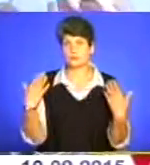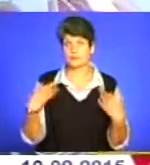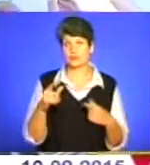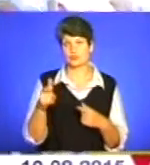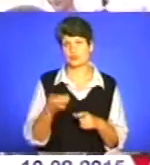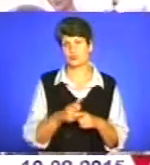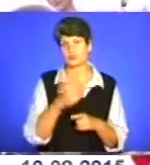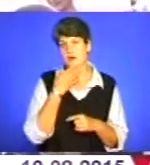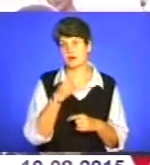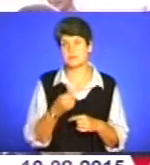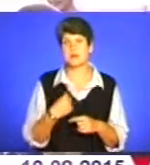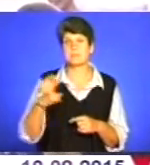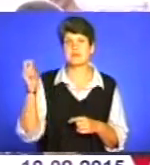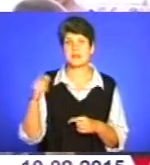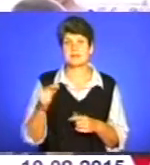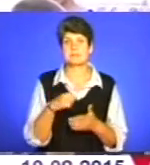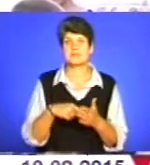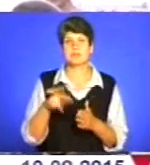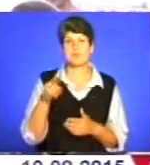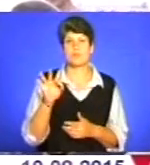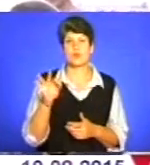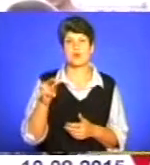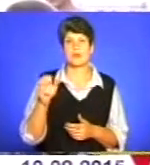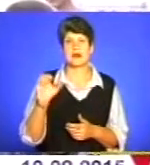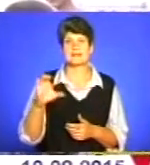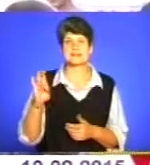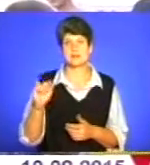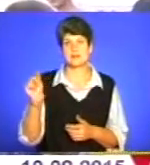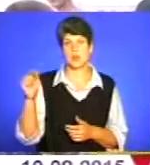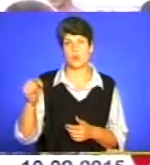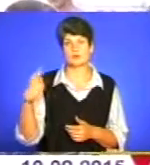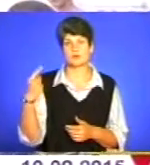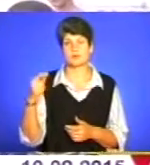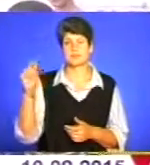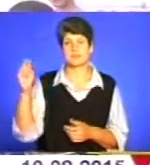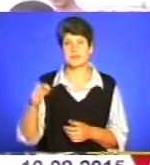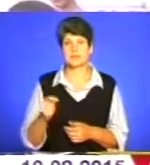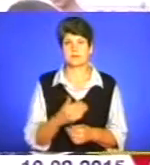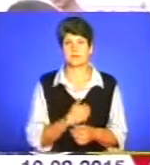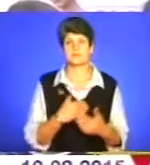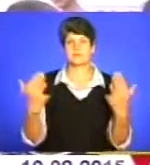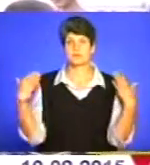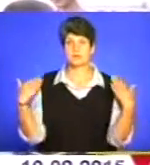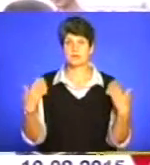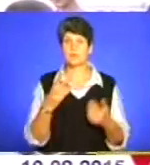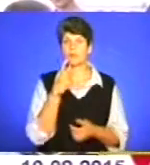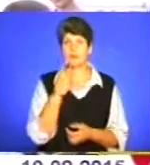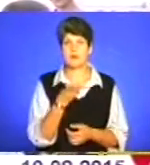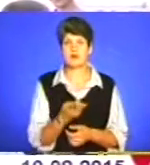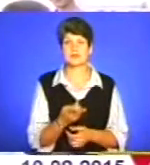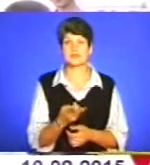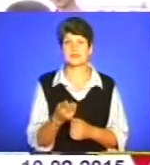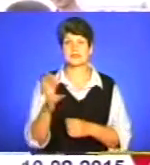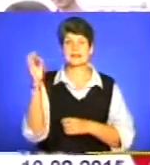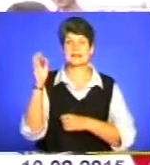гарні дуже. Ми приїхали з міста Попасна, Луганська область, приїхали з метою відпочити, побачити